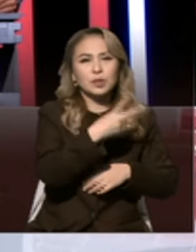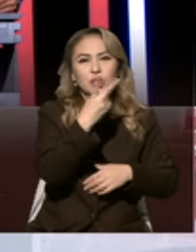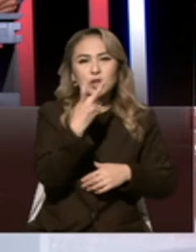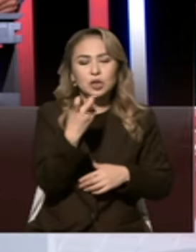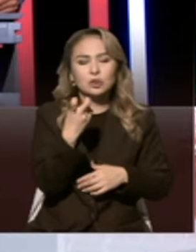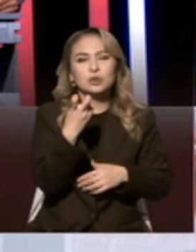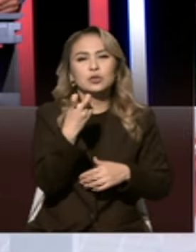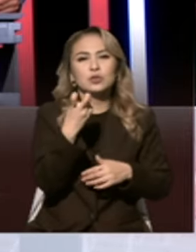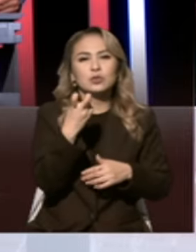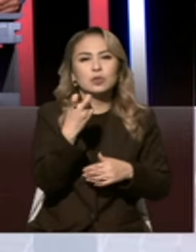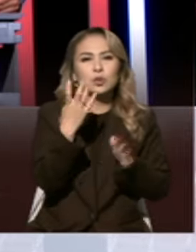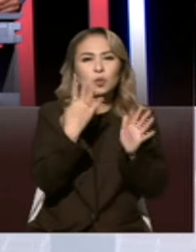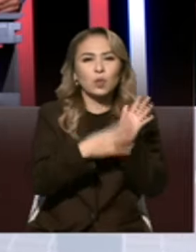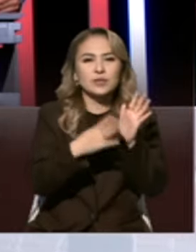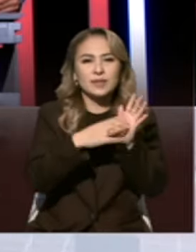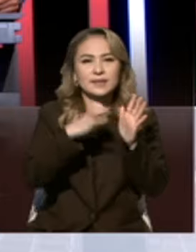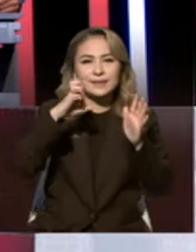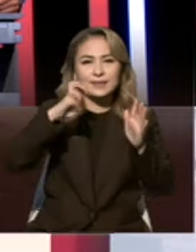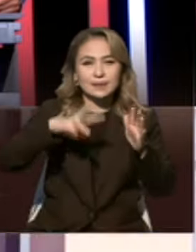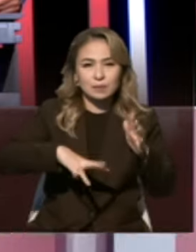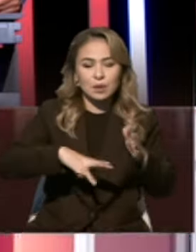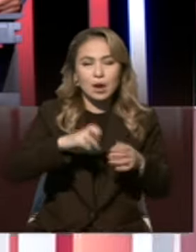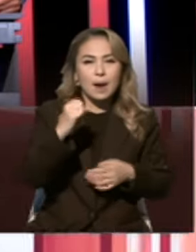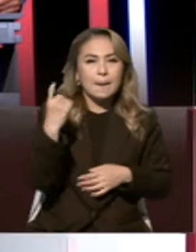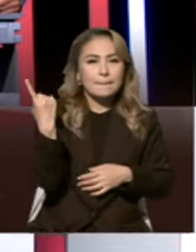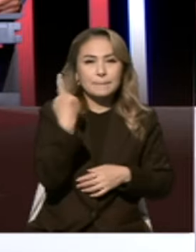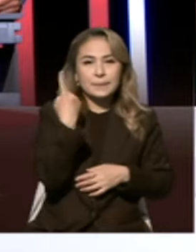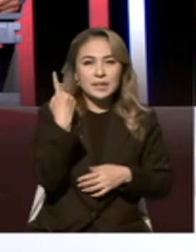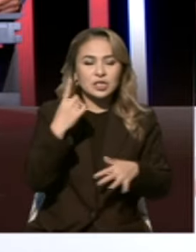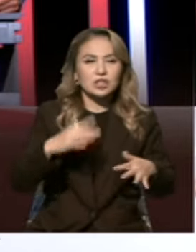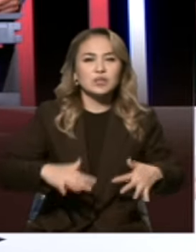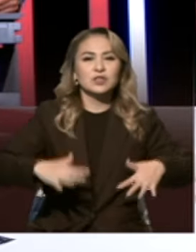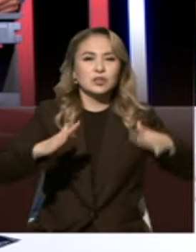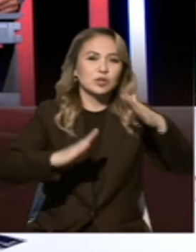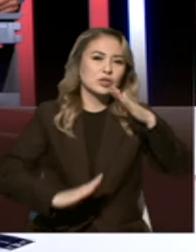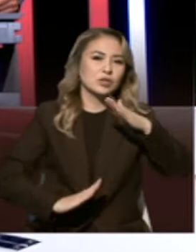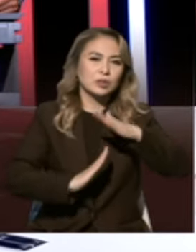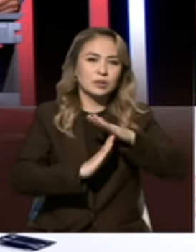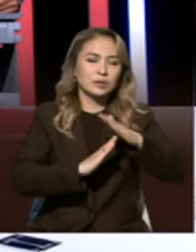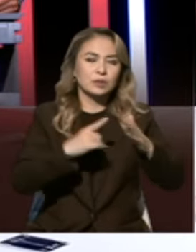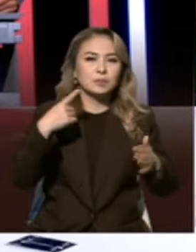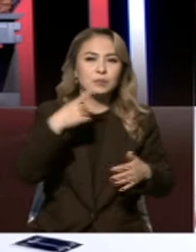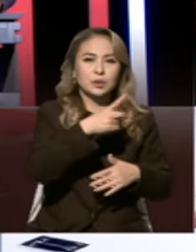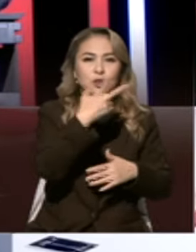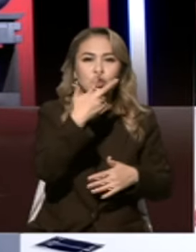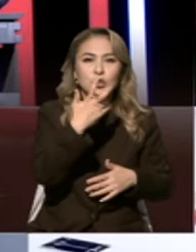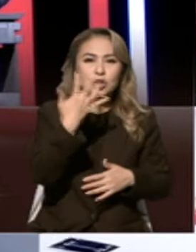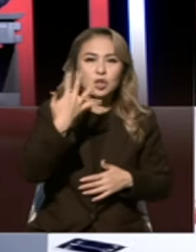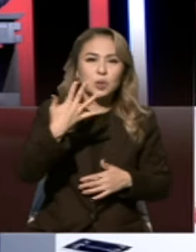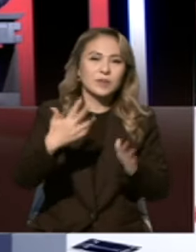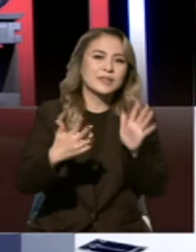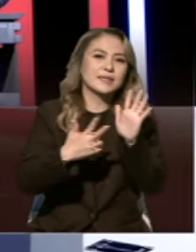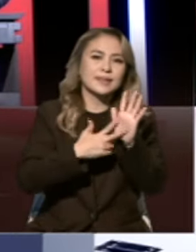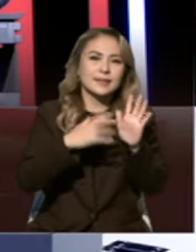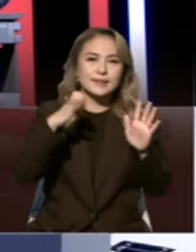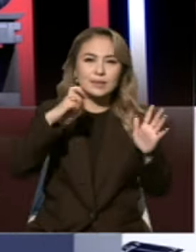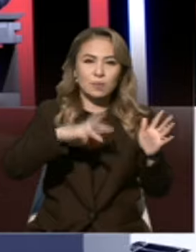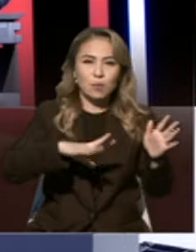1298 сантиметр, ал бірінші толқынның жаңа шарықтау шегінде ол 1358 сантиметр болған